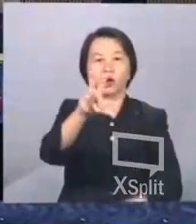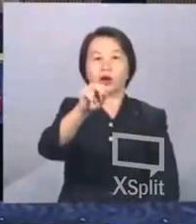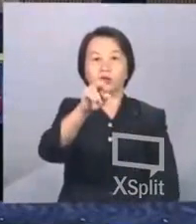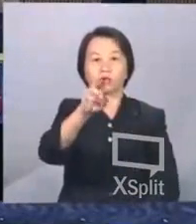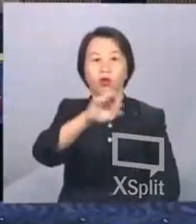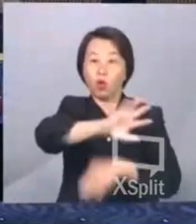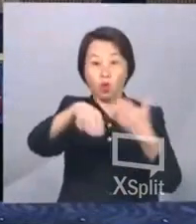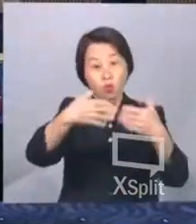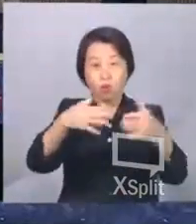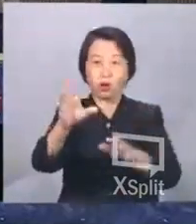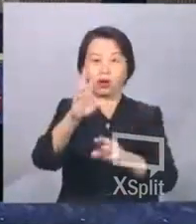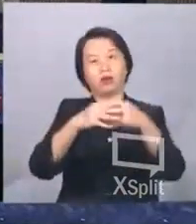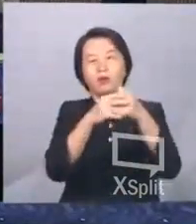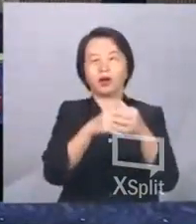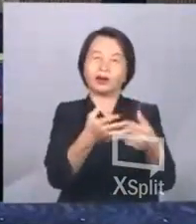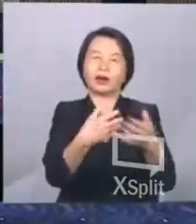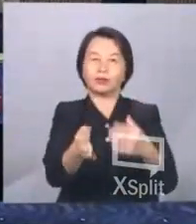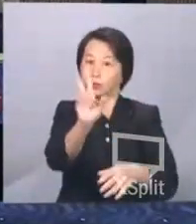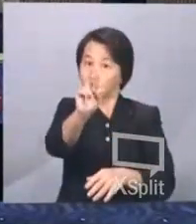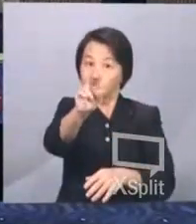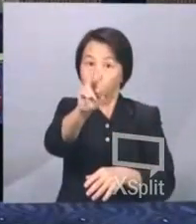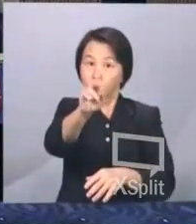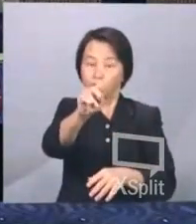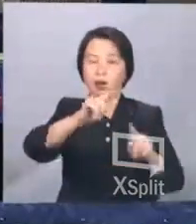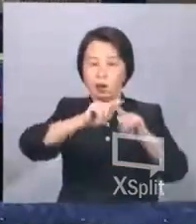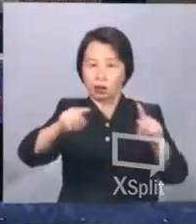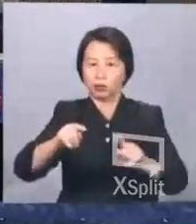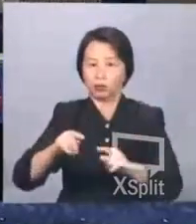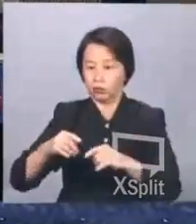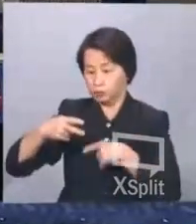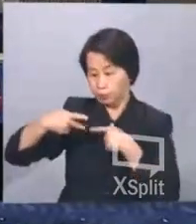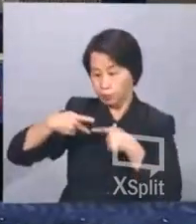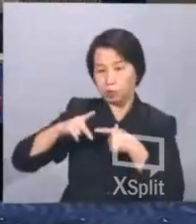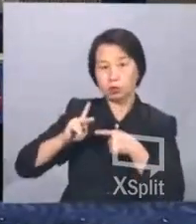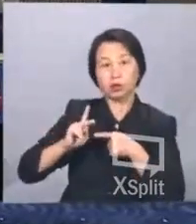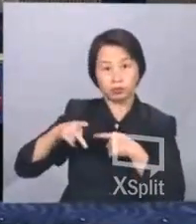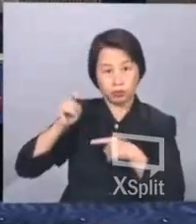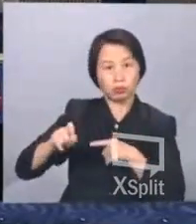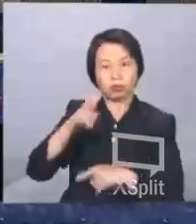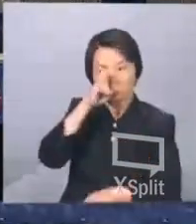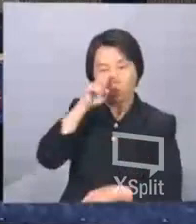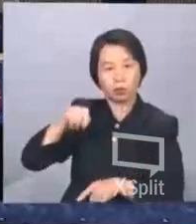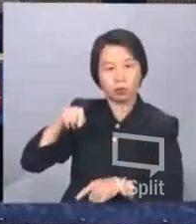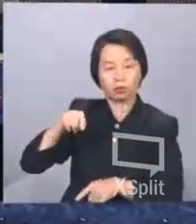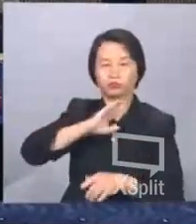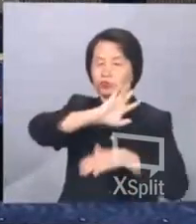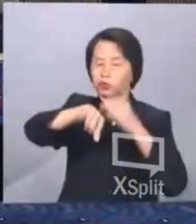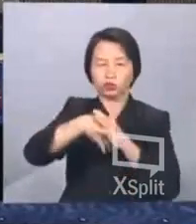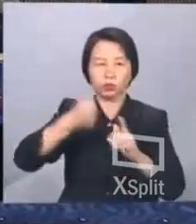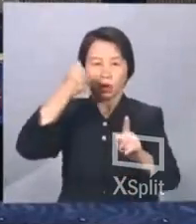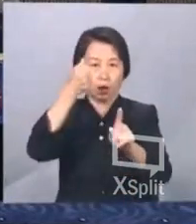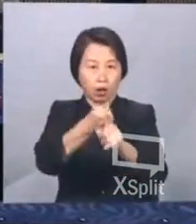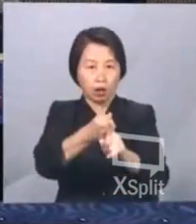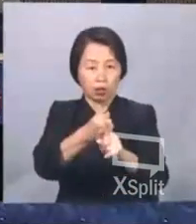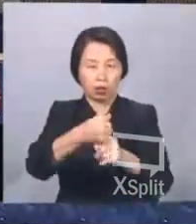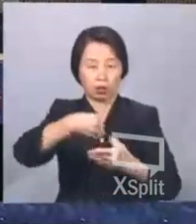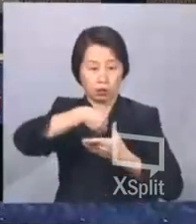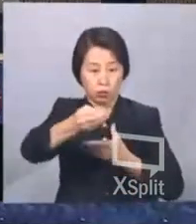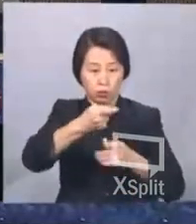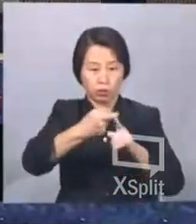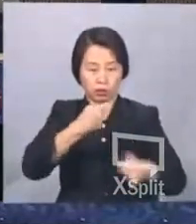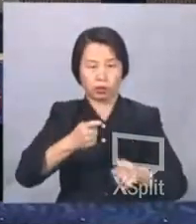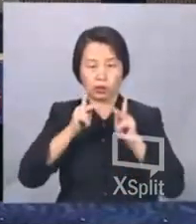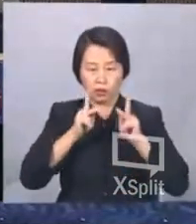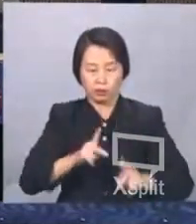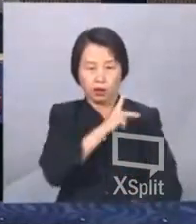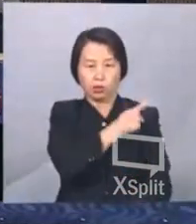kaulan pergerakan Hai penta ini masih berkuasa dan semua arahan yang dikeluarkan oleh pihak